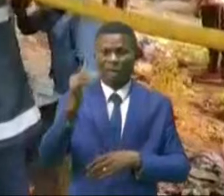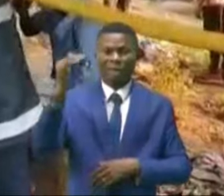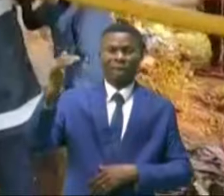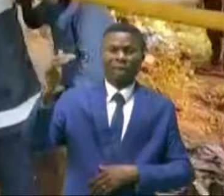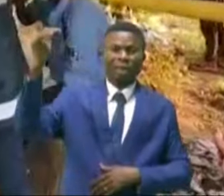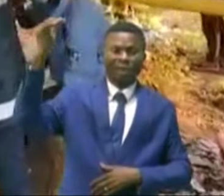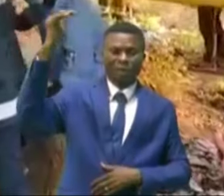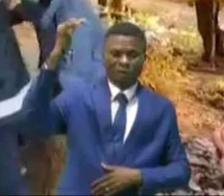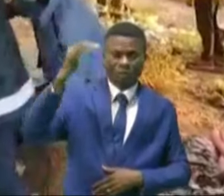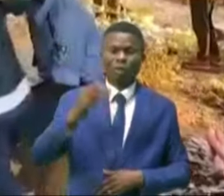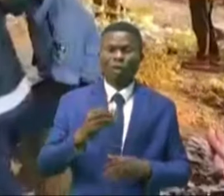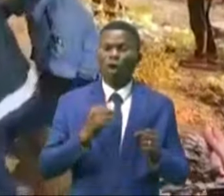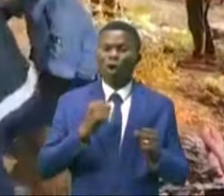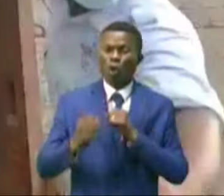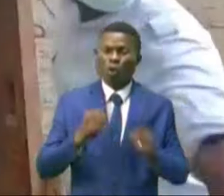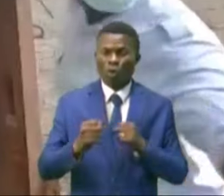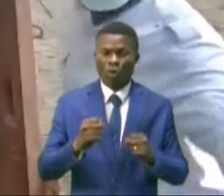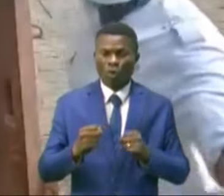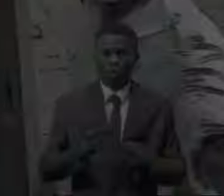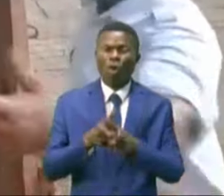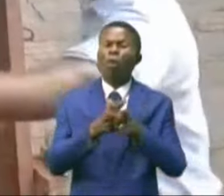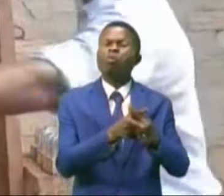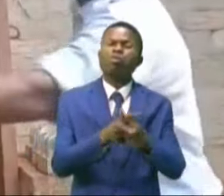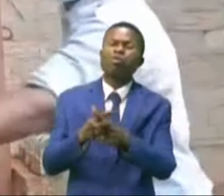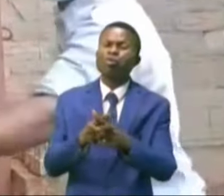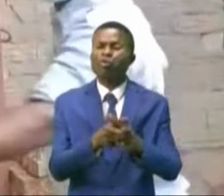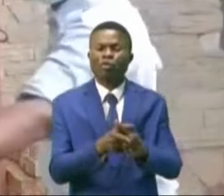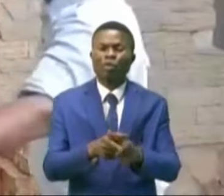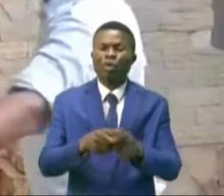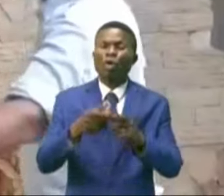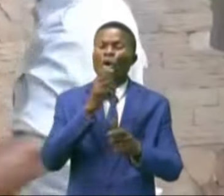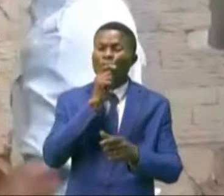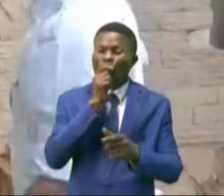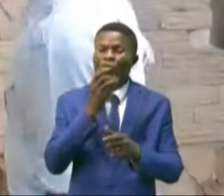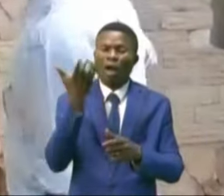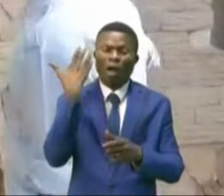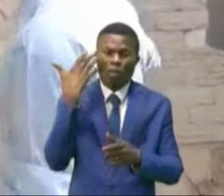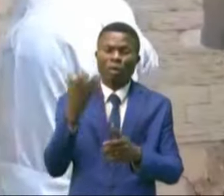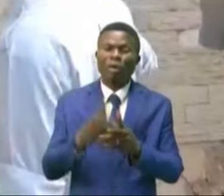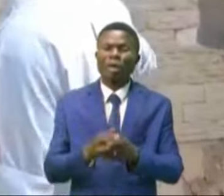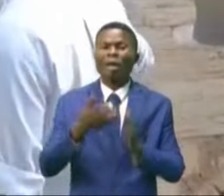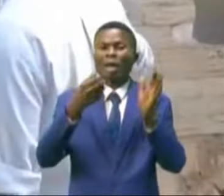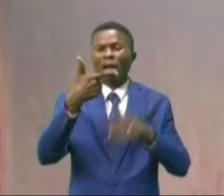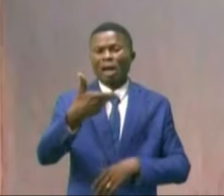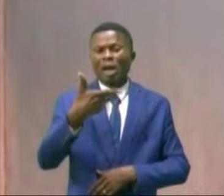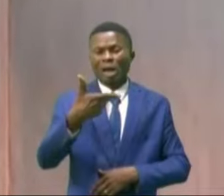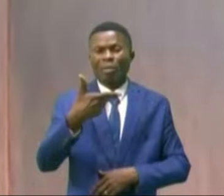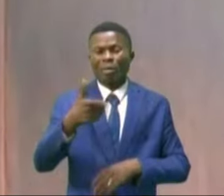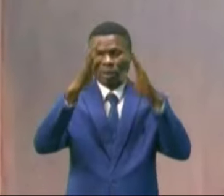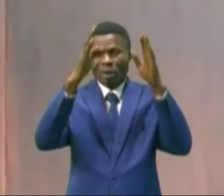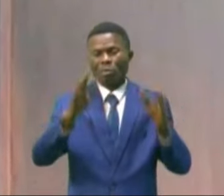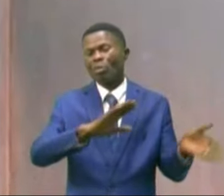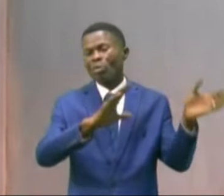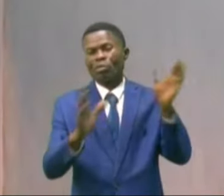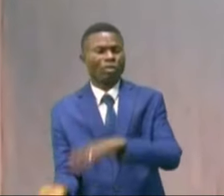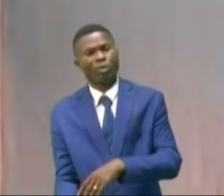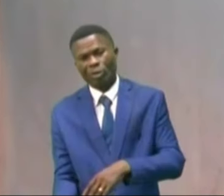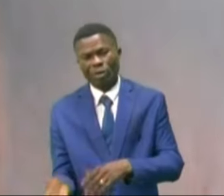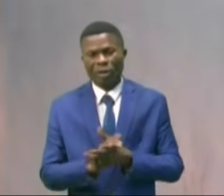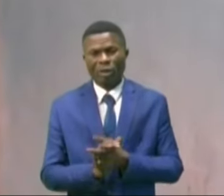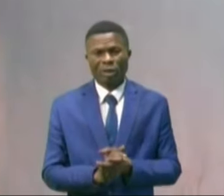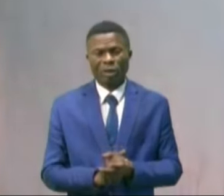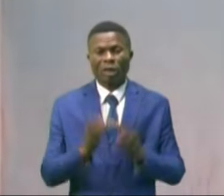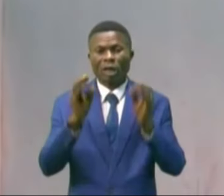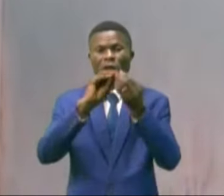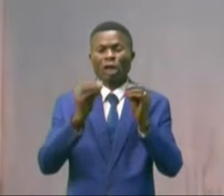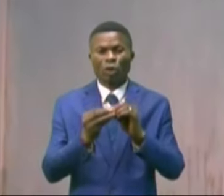Malgré les efforts déployés par les sapeurs-pompiers, le mardi 7 mai, cet immeuble s'est finalement effondré. Les bilans